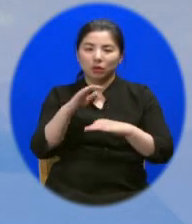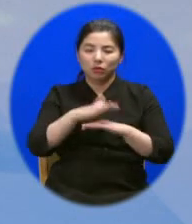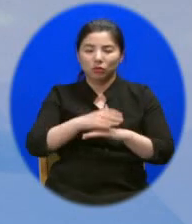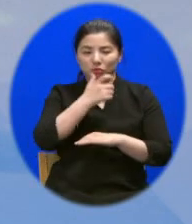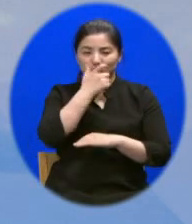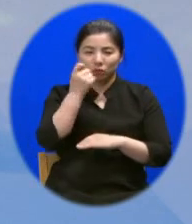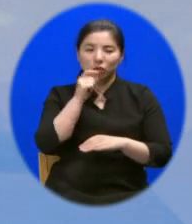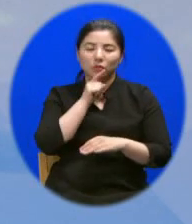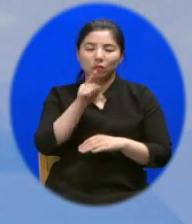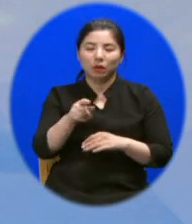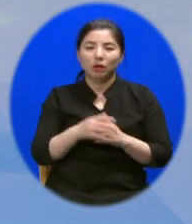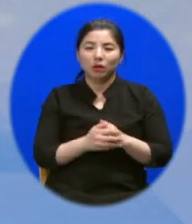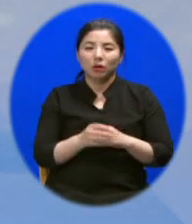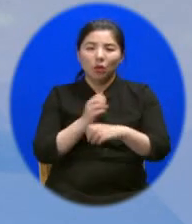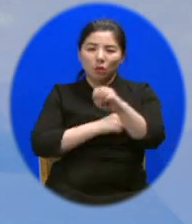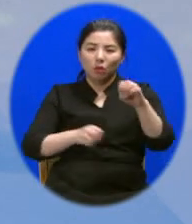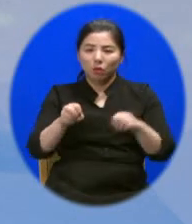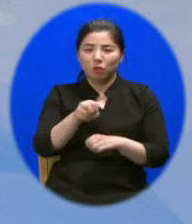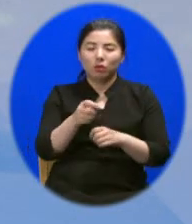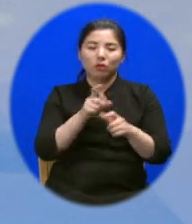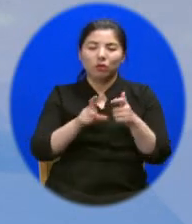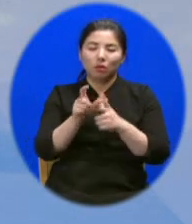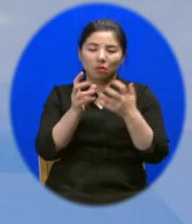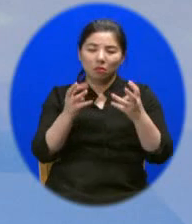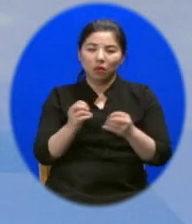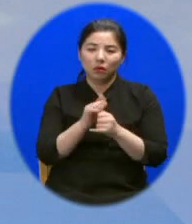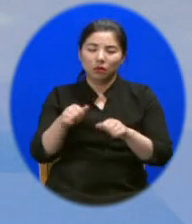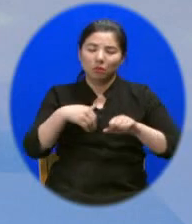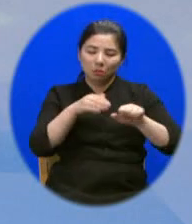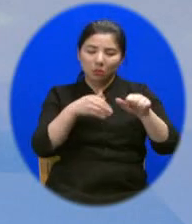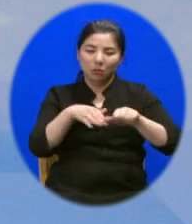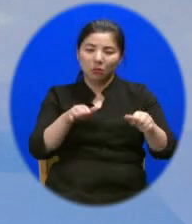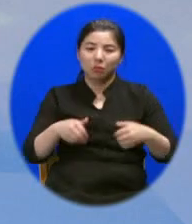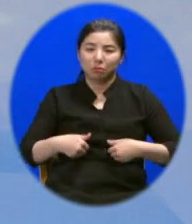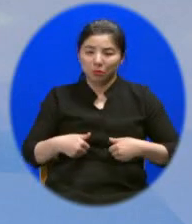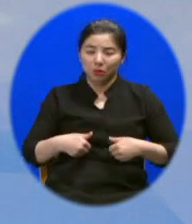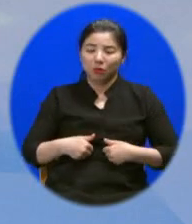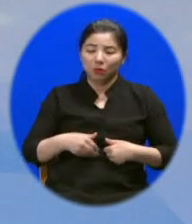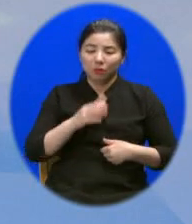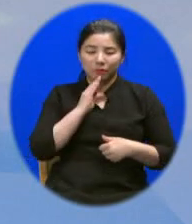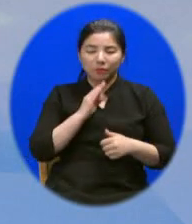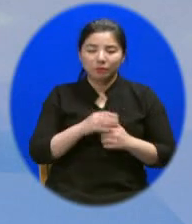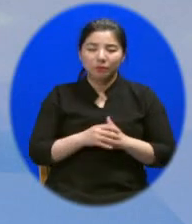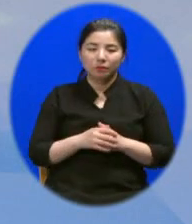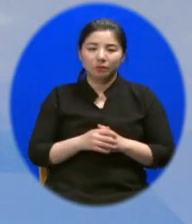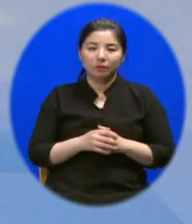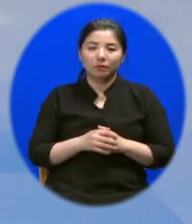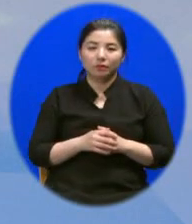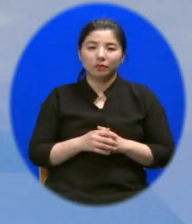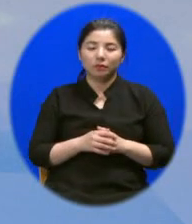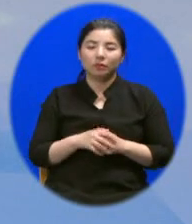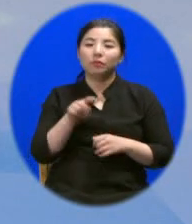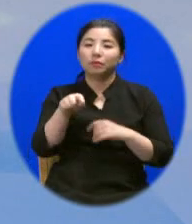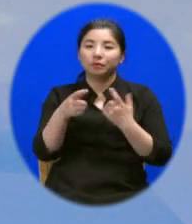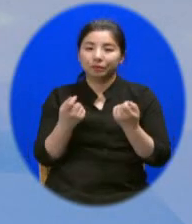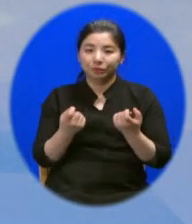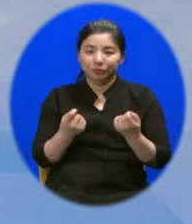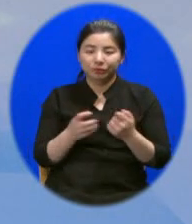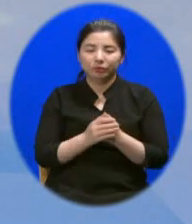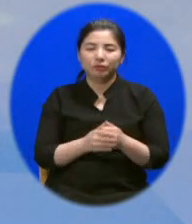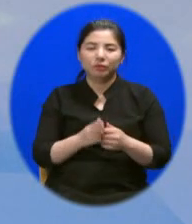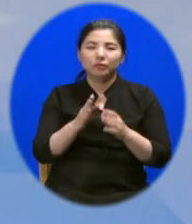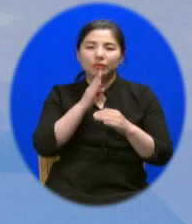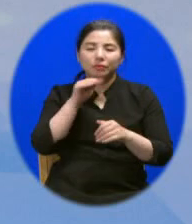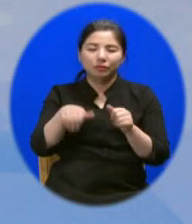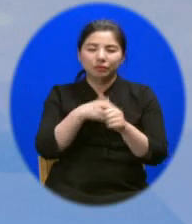것을 뜻합니다 오히려 더 많은 인력을 배정 해줘야 되는 4 아니겟죠 어 이처럼 현실과